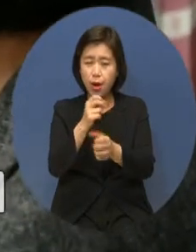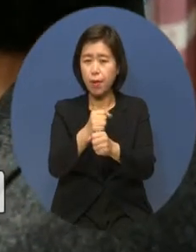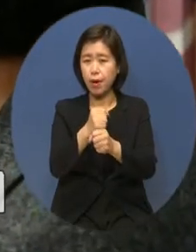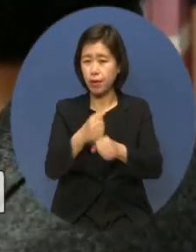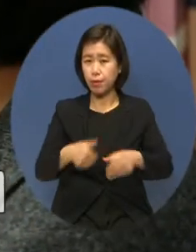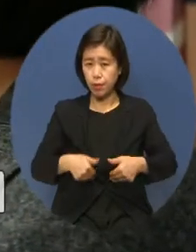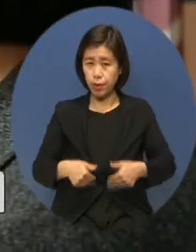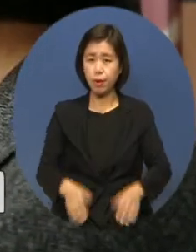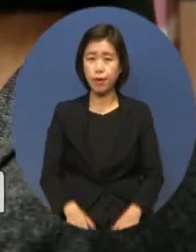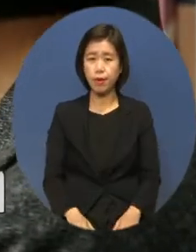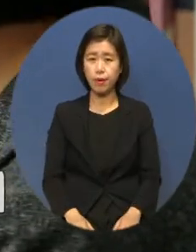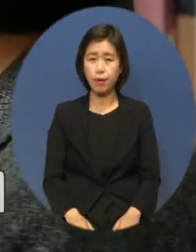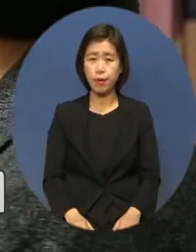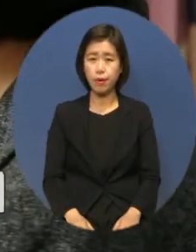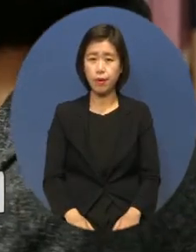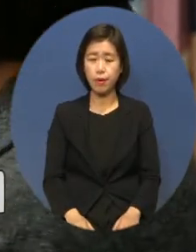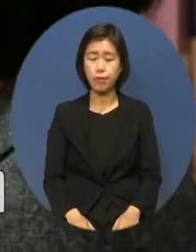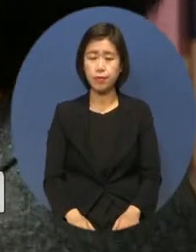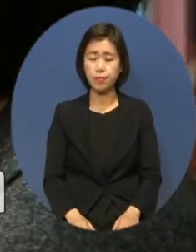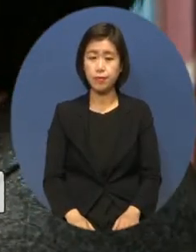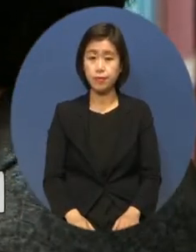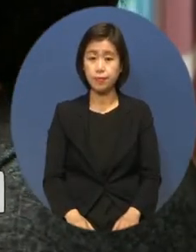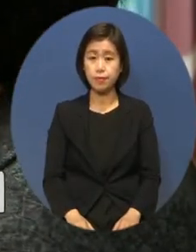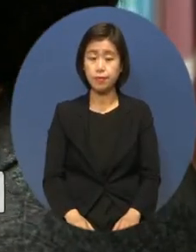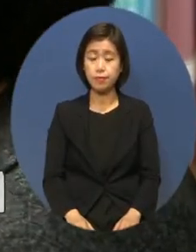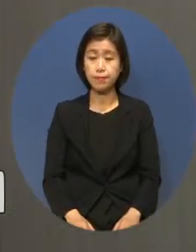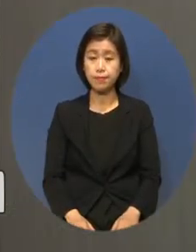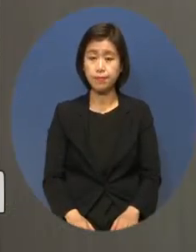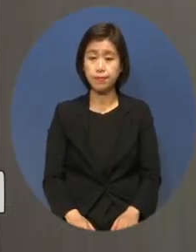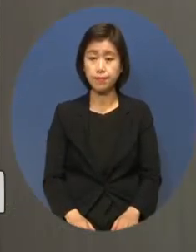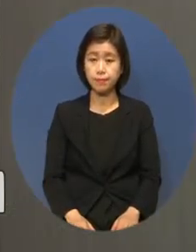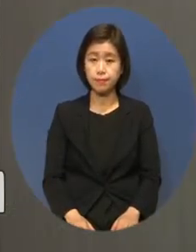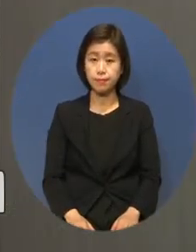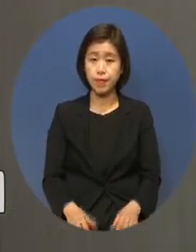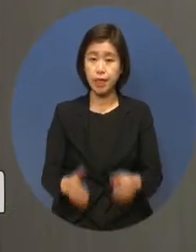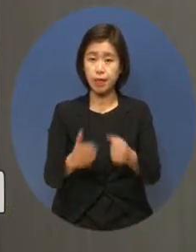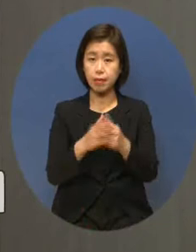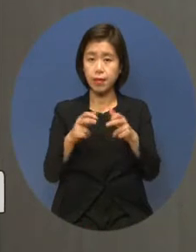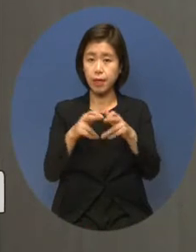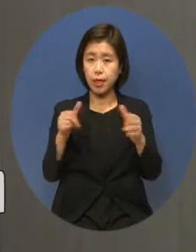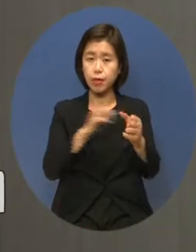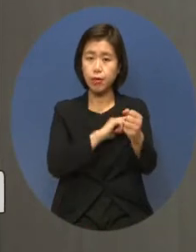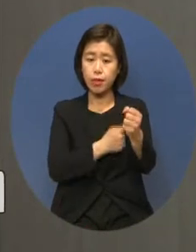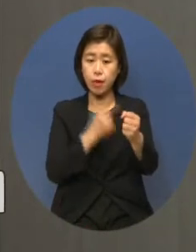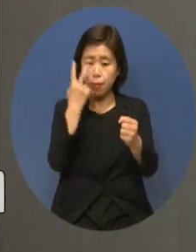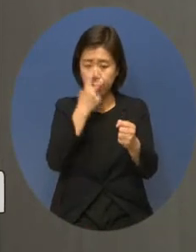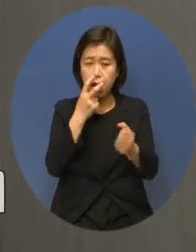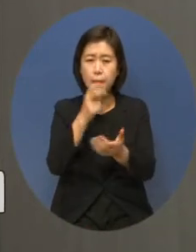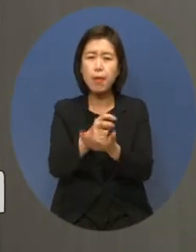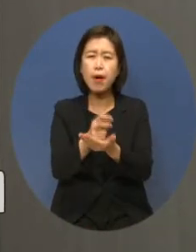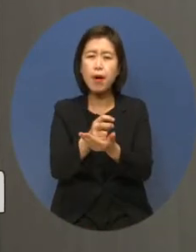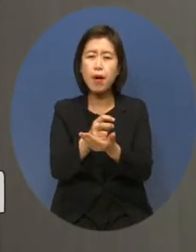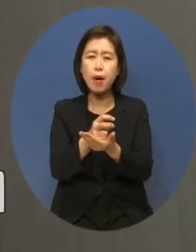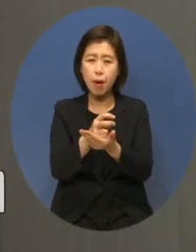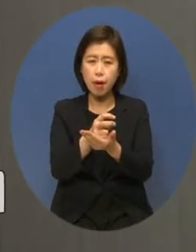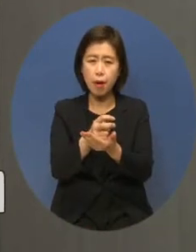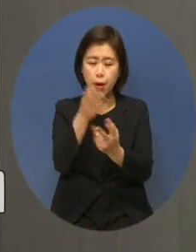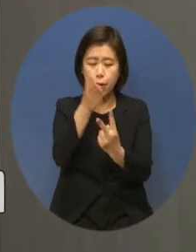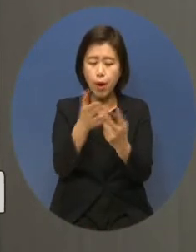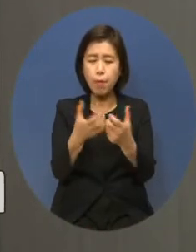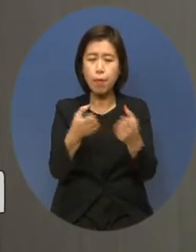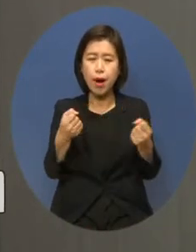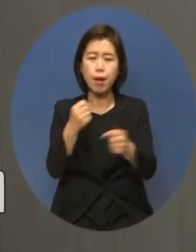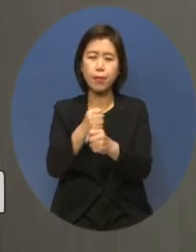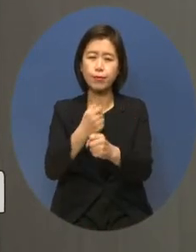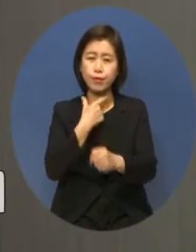사실은 장애계에서 오랫동안 이야기되어져서 다듬어져 온 법이 장애인 권리보장법인데요. 그걸 저희 의원실에서 대표 발의하는 걸